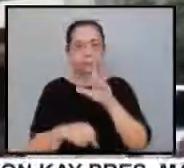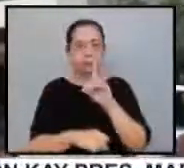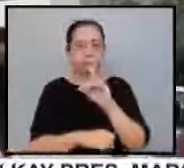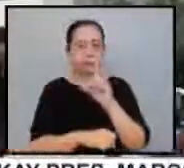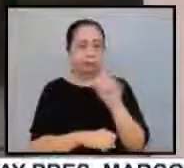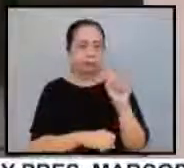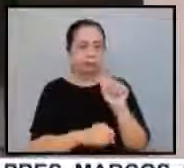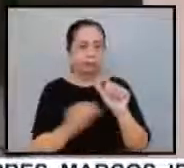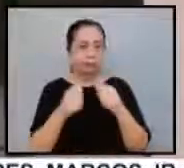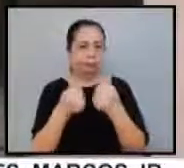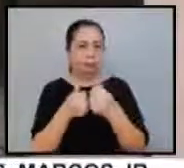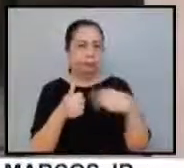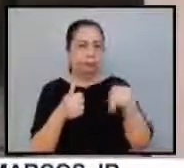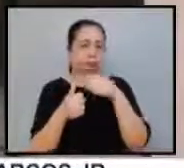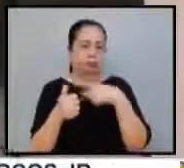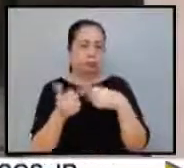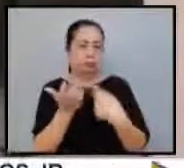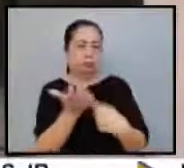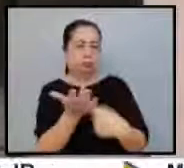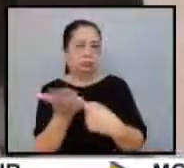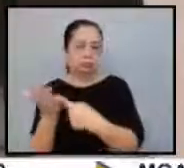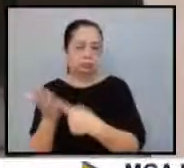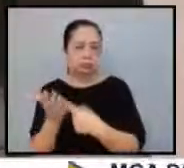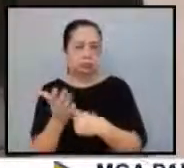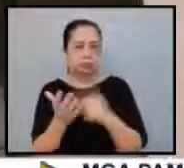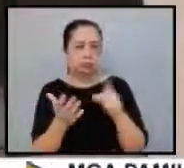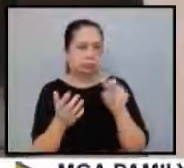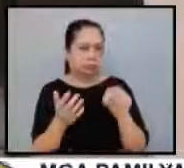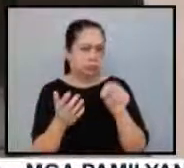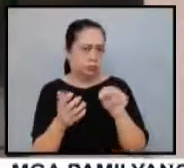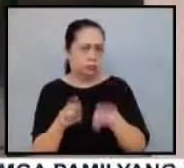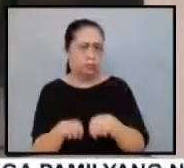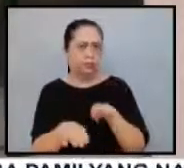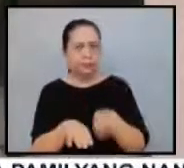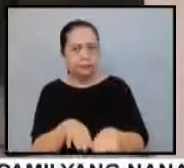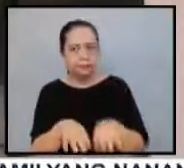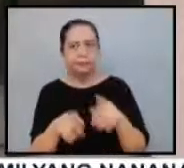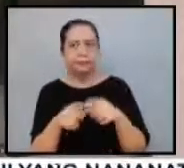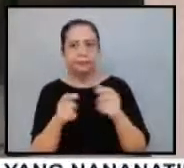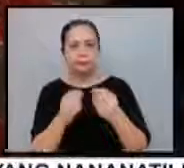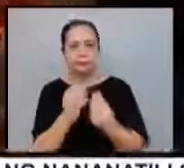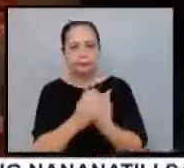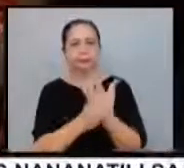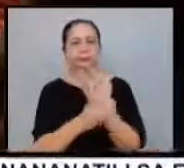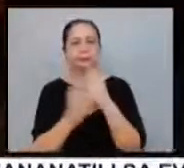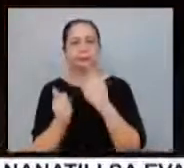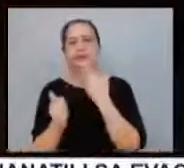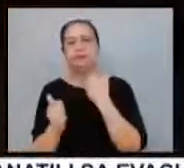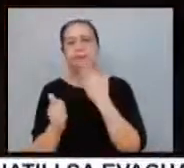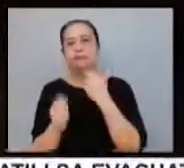para pag-usapan ang mga kinakailangang hakbang para mapayabong ang sugar industry.